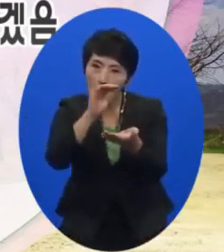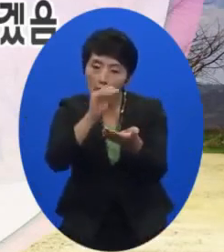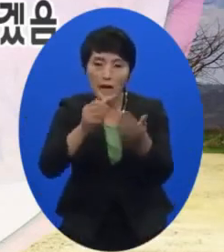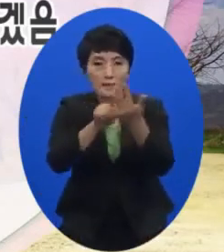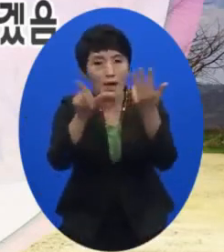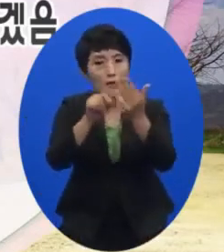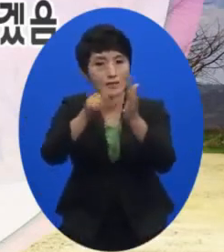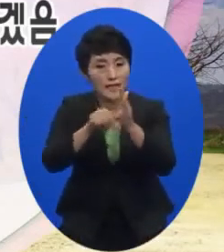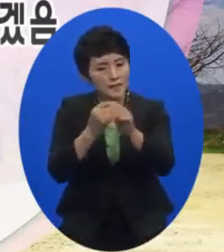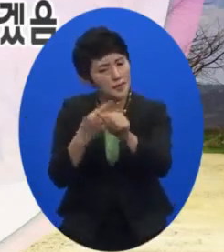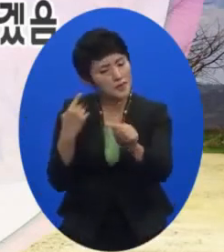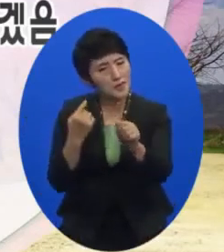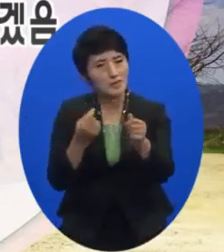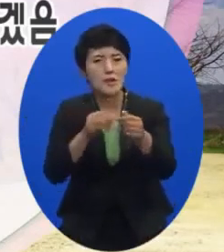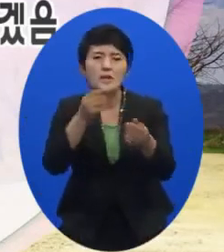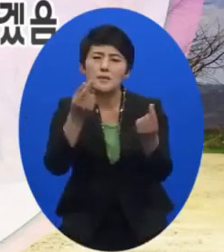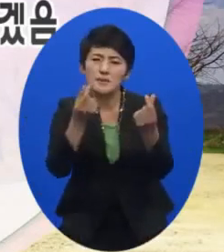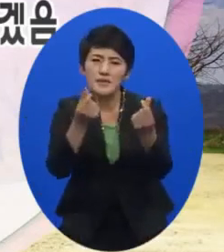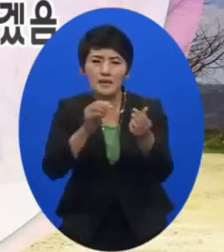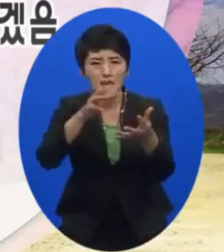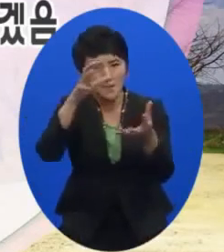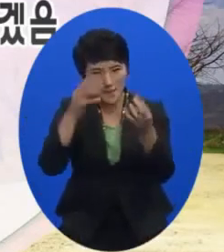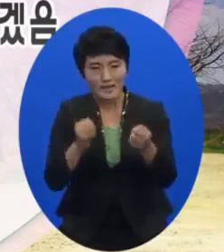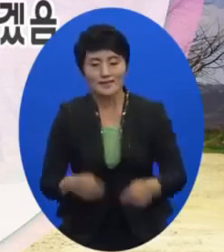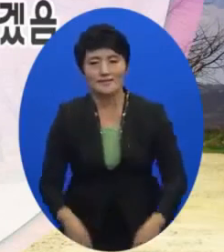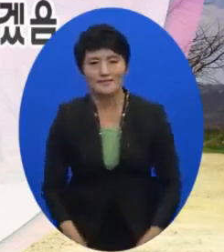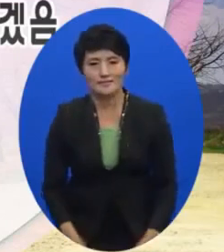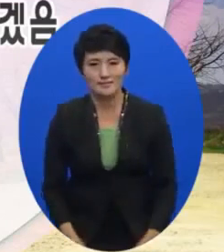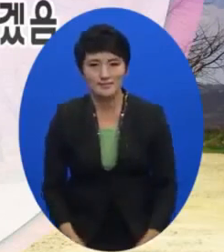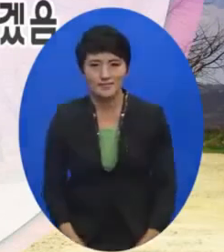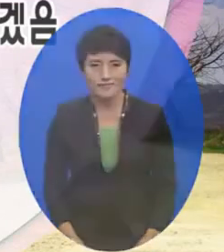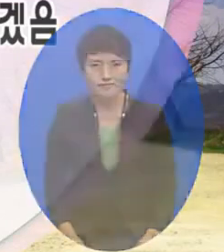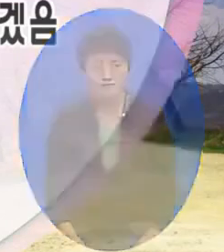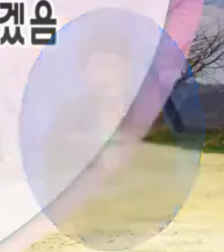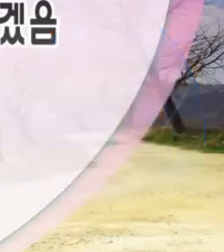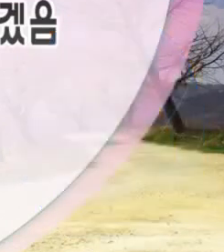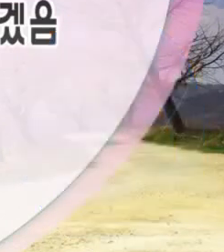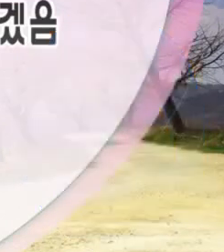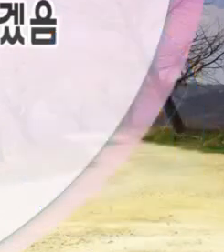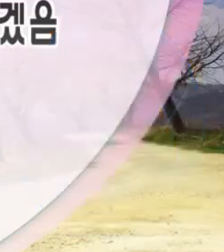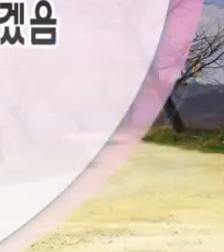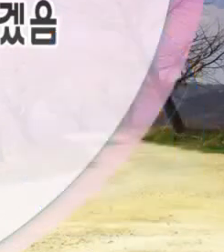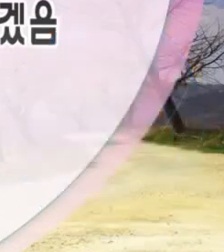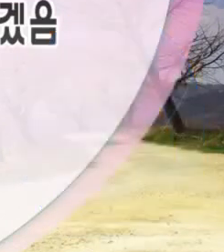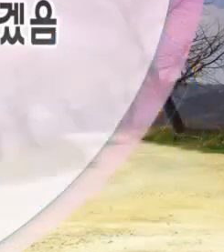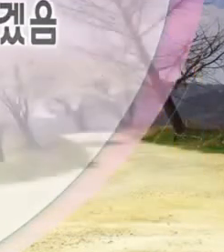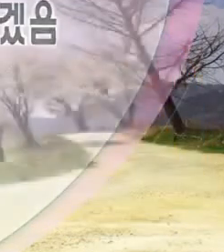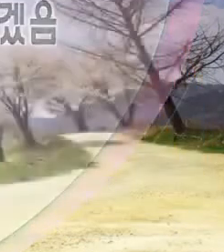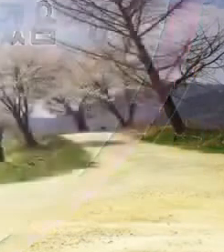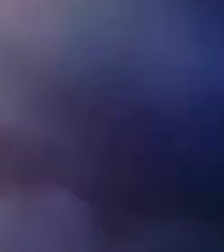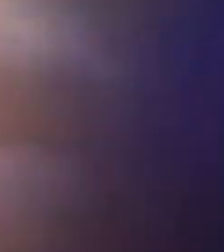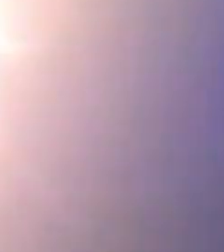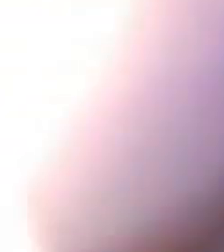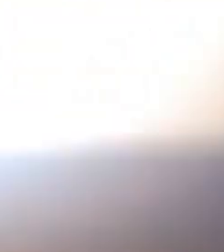8월에는 평년과 비슷하거나 많겠습니다. 지금까지 3개월 날씨 전망이었습니다. 고맙습니다.